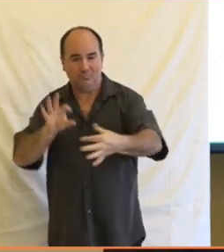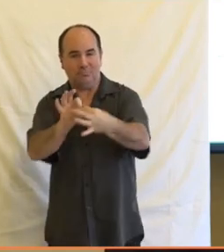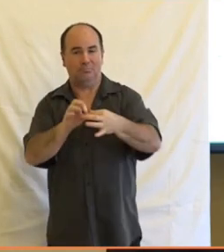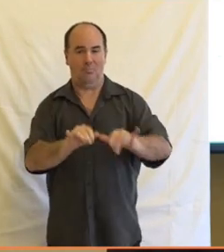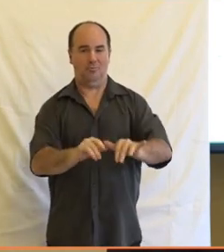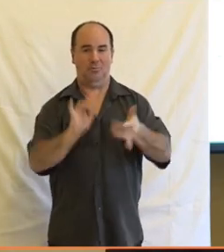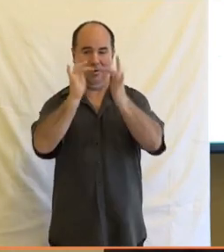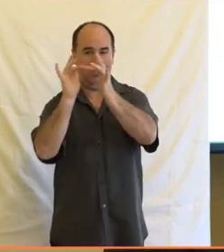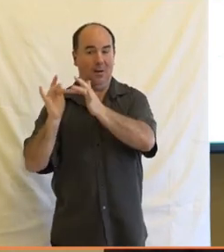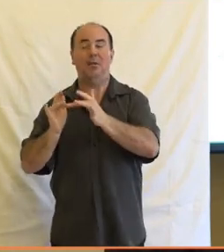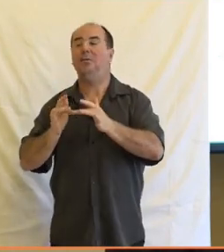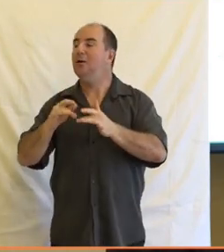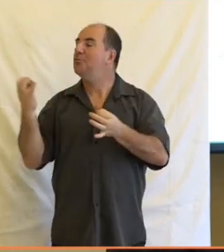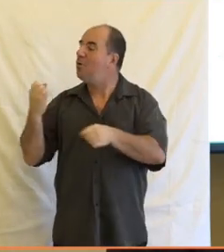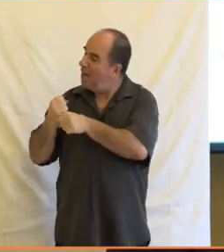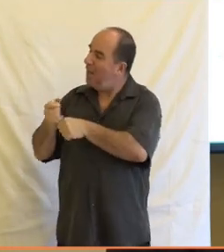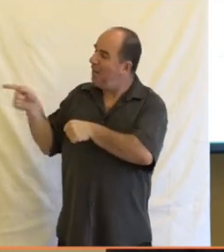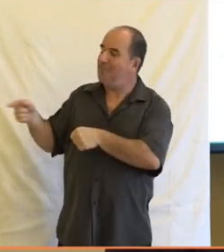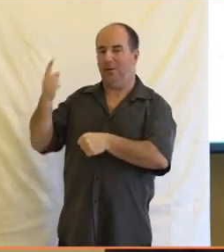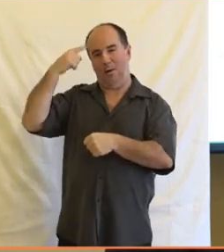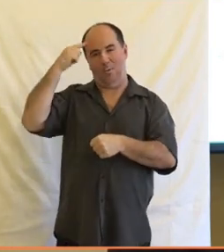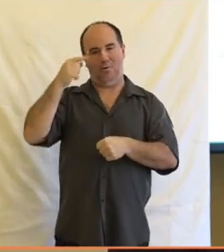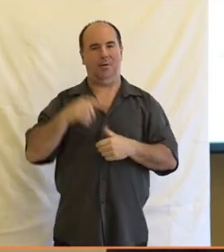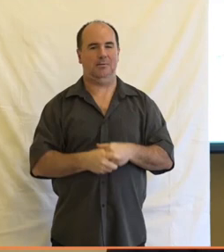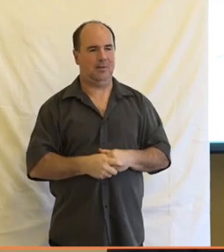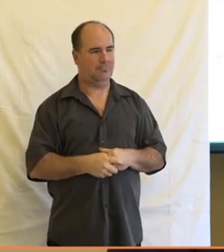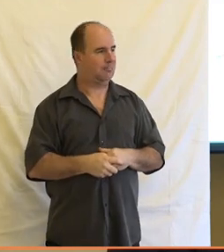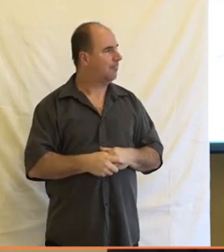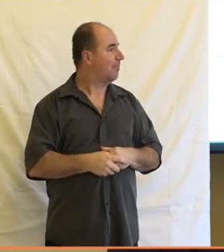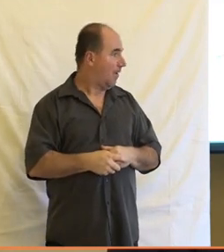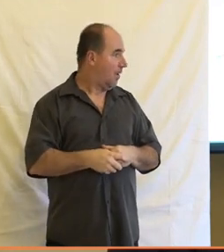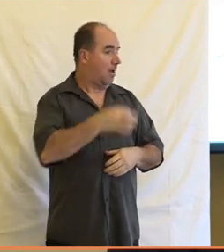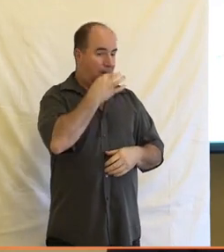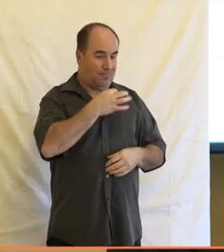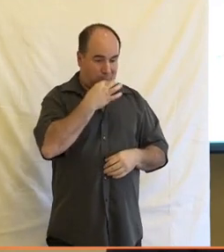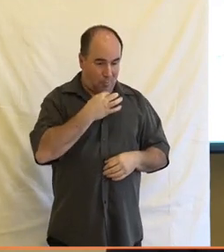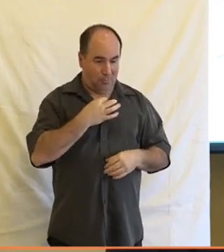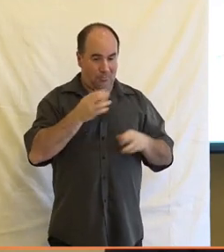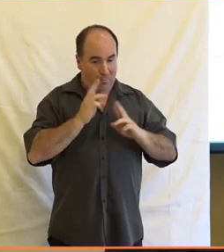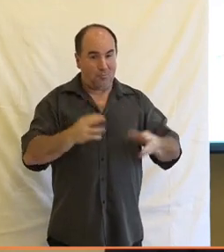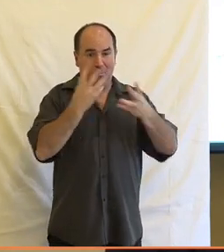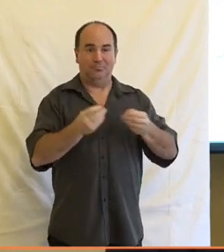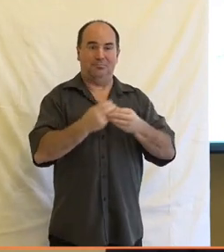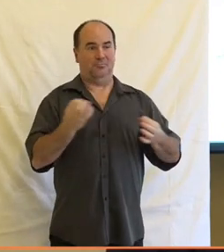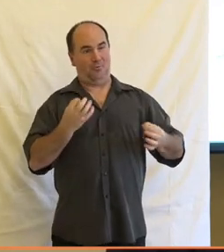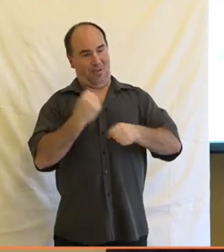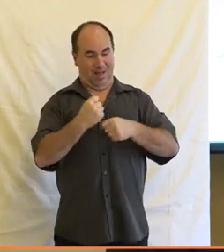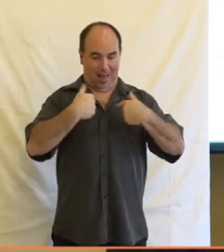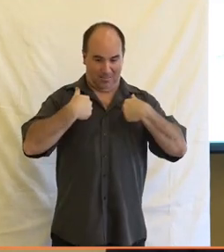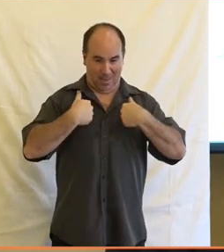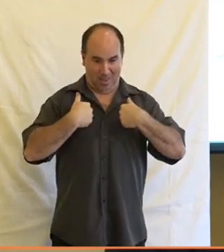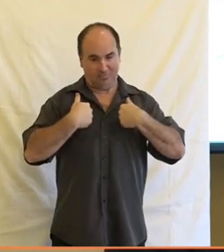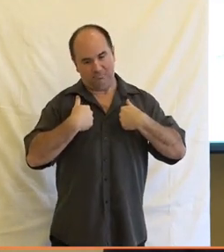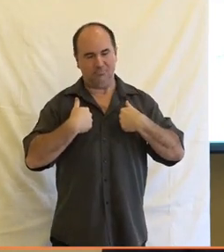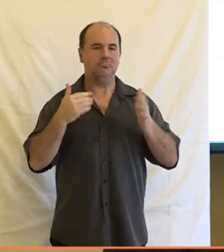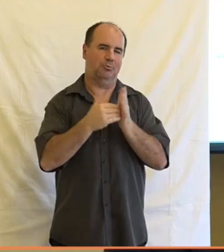Tak co děláme my, tak na to obvykle potřebujeme tak týden, abychom to představili, což tady určitě jako nemám takový prostor.